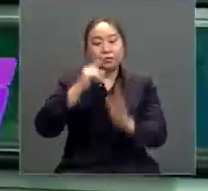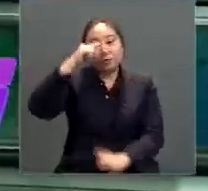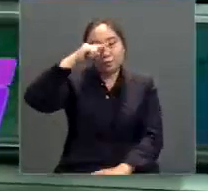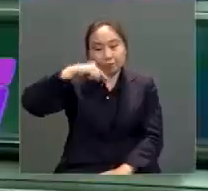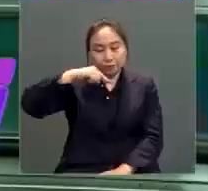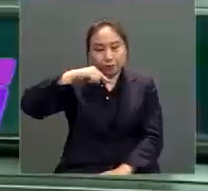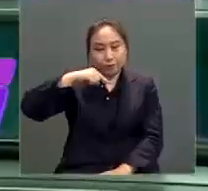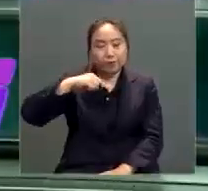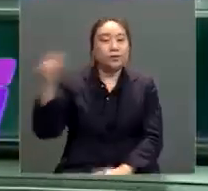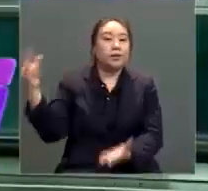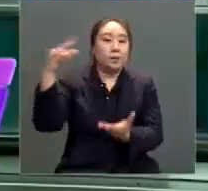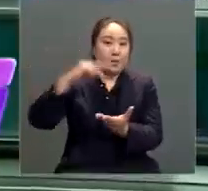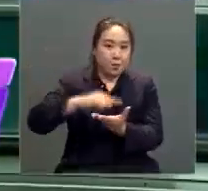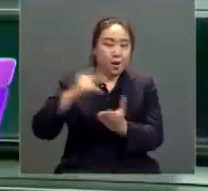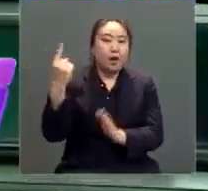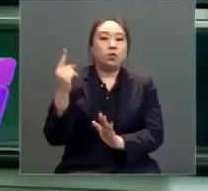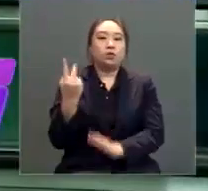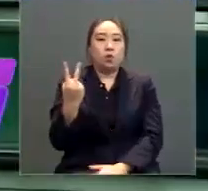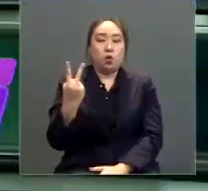ทางด้านพลเอกพรพิพัฒน์เบญญศรีผู้บัญชาการทหารสูงสุดในฐานะหัวหน้าศูนย์ปฏิบัติการแก้ไขสถานการณ์ฉุกเฉินด้านความมั่นคงก็ได้ไปตรวจเยี่ยมศูนย์ปฏิบัติการภาวะฉุกเฉินในทางศาสนานานาชาติสุวรรณภูมิไปให้กำลังใจผู้ปฏิบัติหน้าที่รวมทั้งพบกับคนไทยที่เดินทางกลับจากต่างประเทศนะคะซึ่งเมื่อวานนี้ก็มีคนไทยที่เดินทางกลับ2